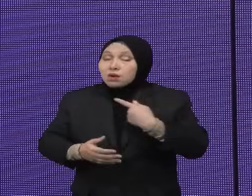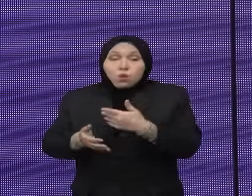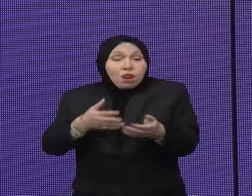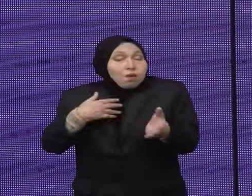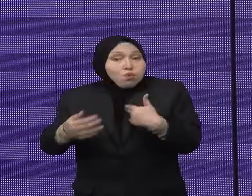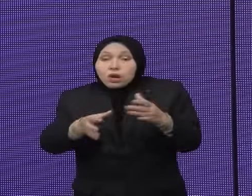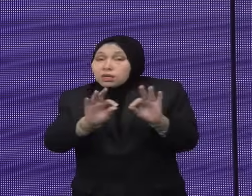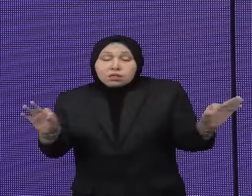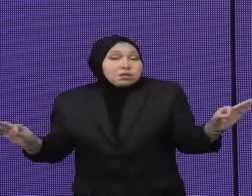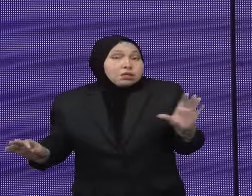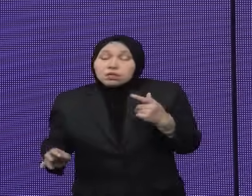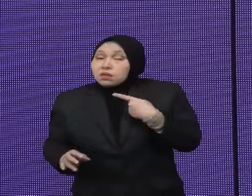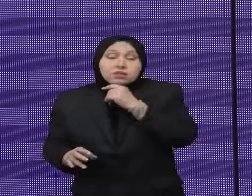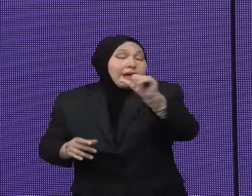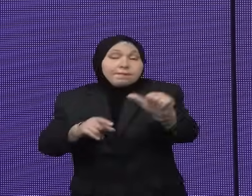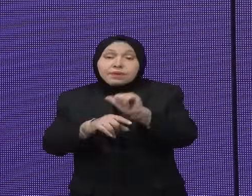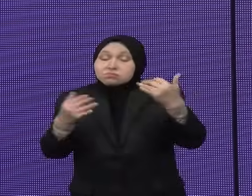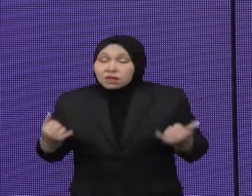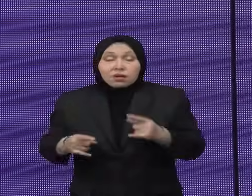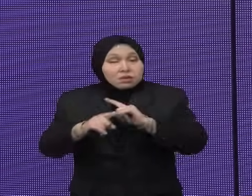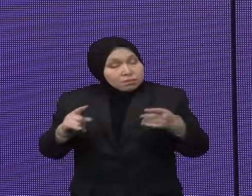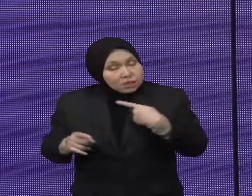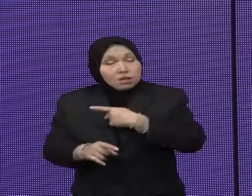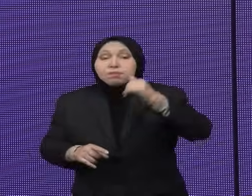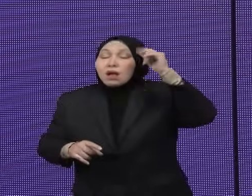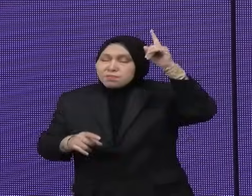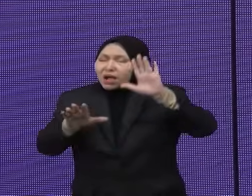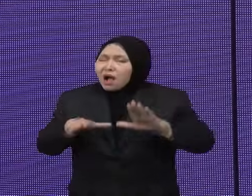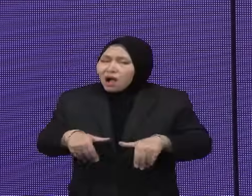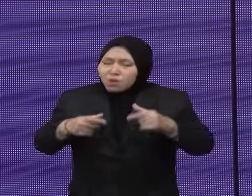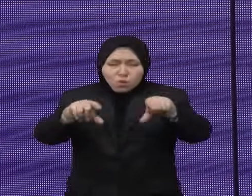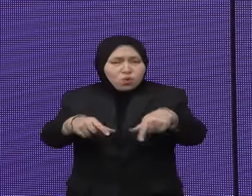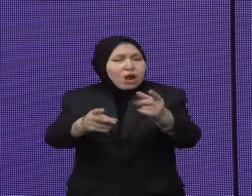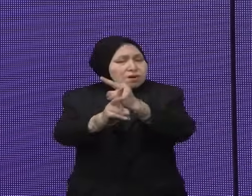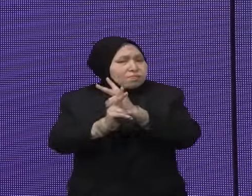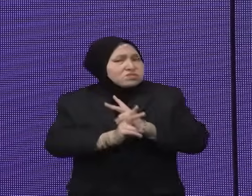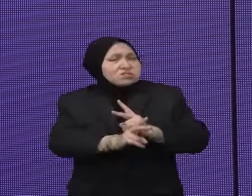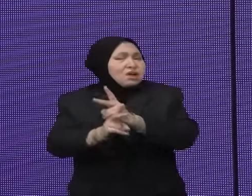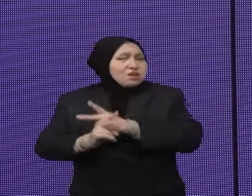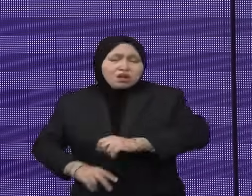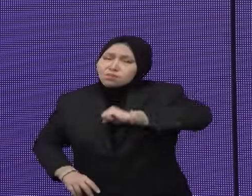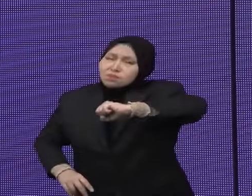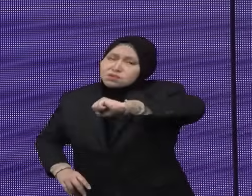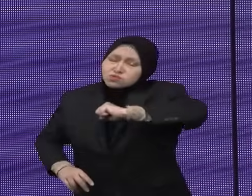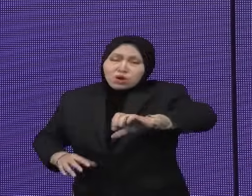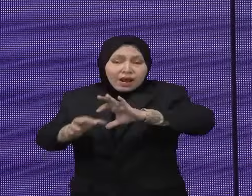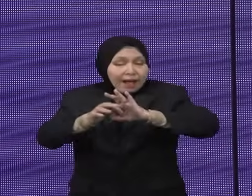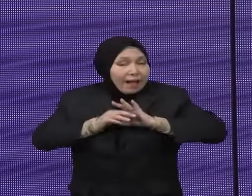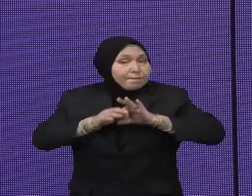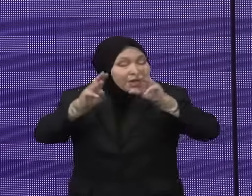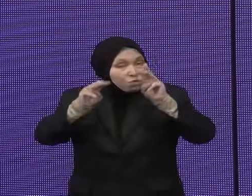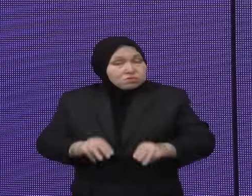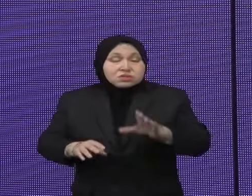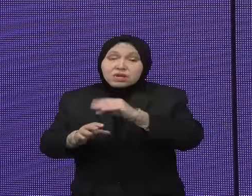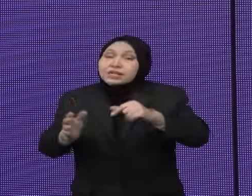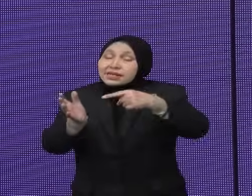ini mungkin dah tak kita amalkan sekarang, tetapi kita memahami betapa Quran menjaga dan memperjuangkan hak manusia, dan